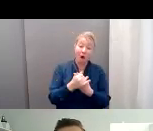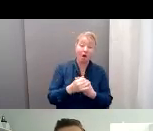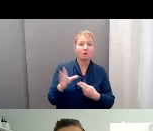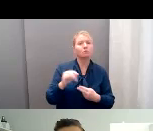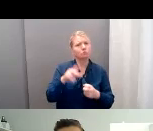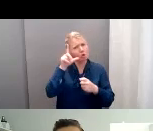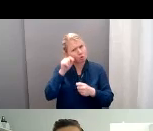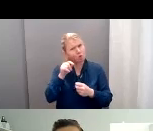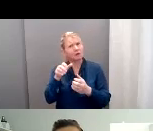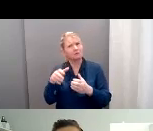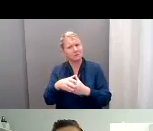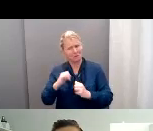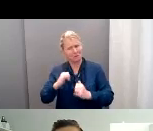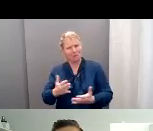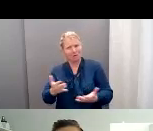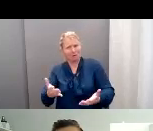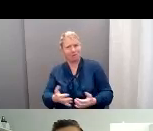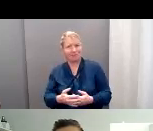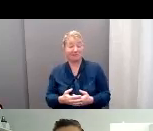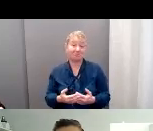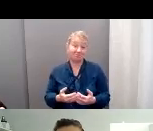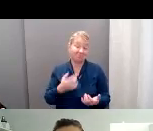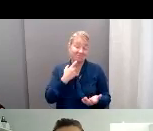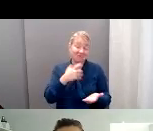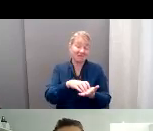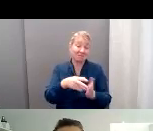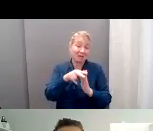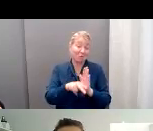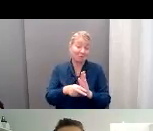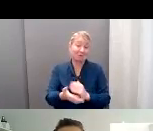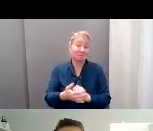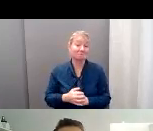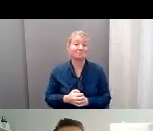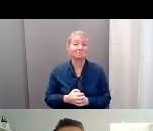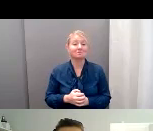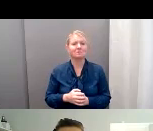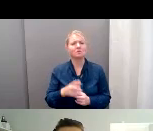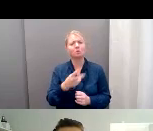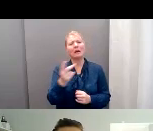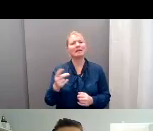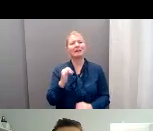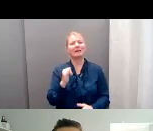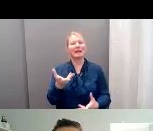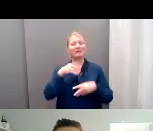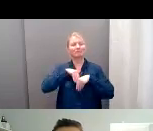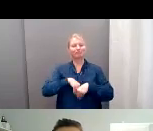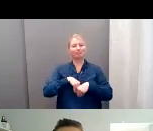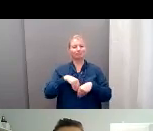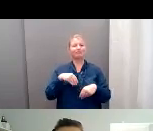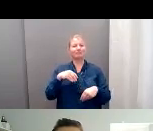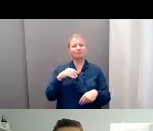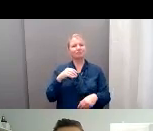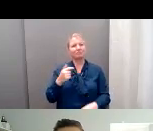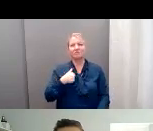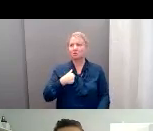Och ett annat exempel handlar om hur de här fördomarna om funktionalitet och sexualitet internaliseras, alltså hur man